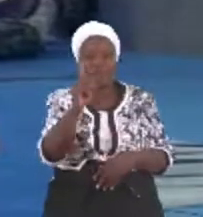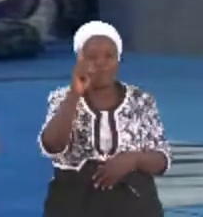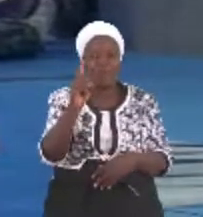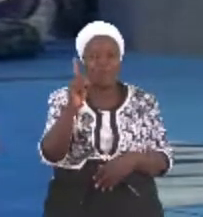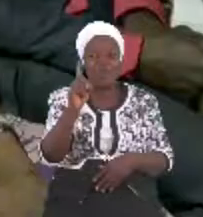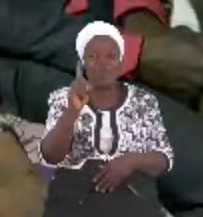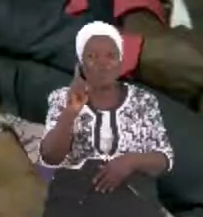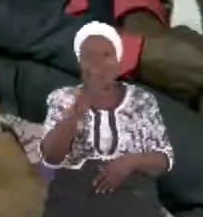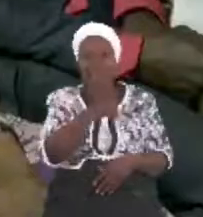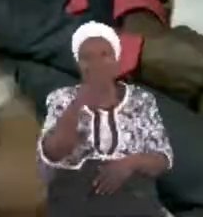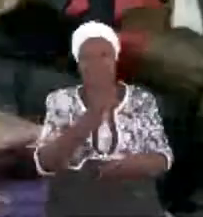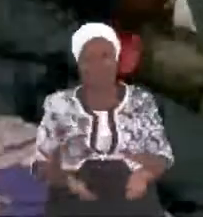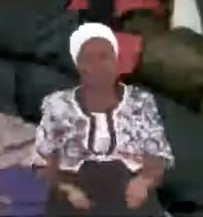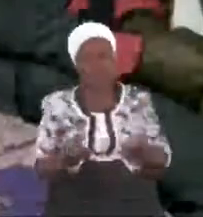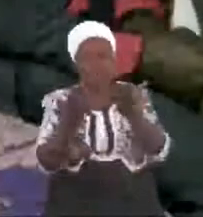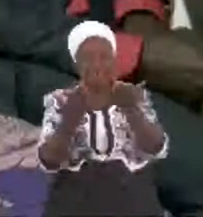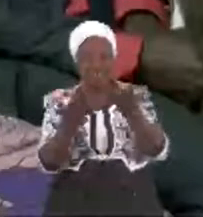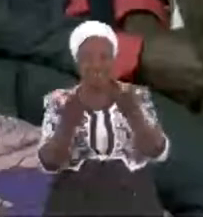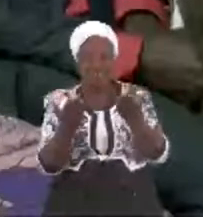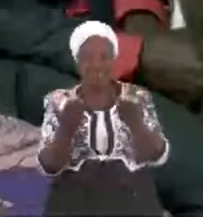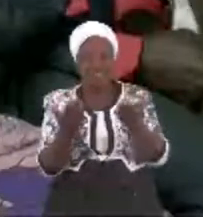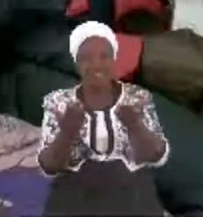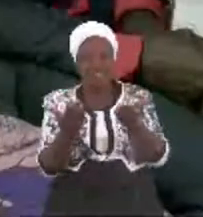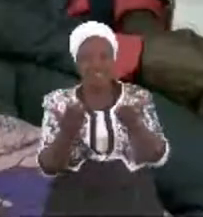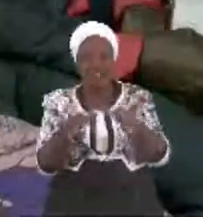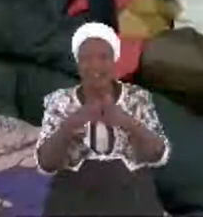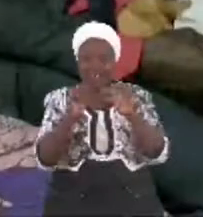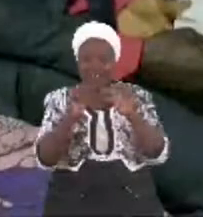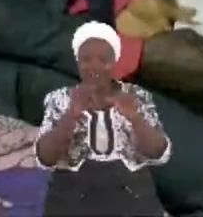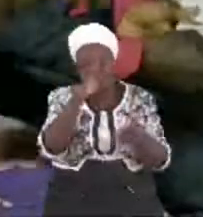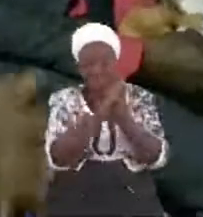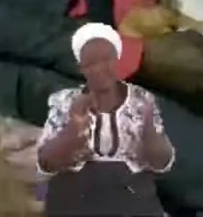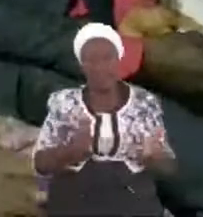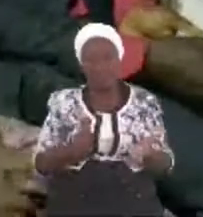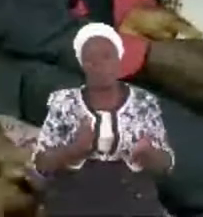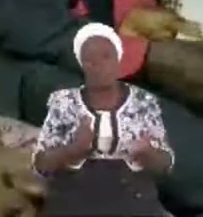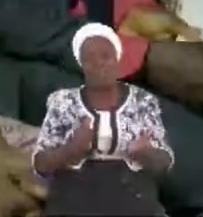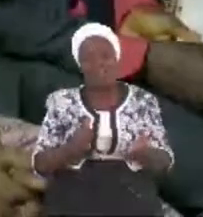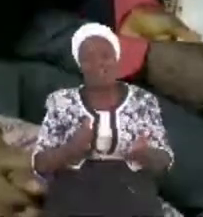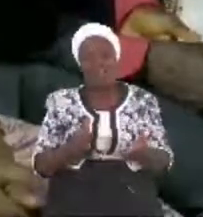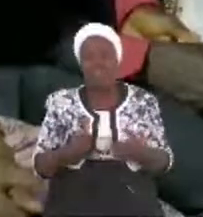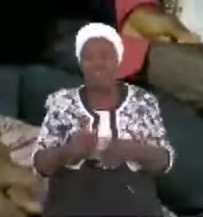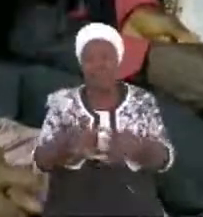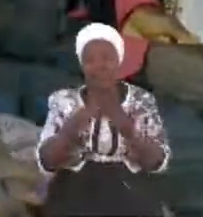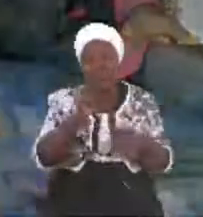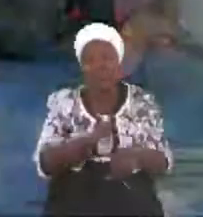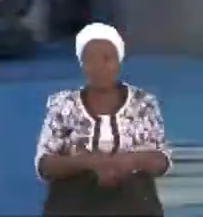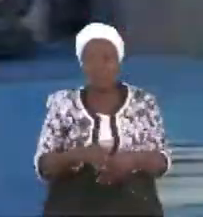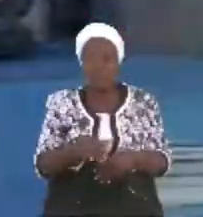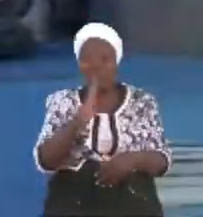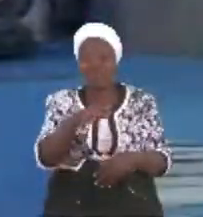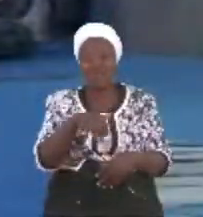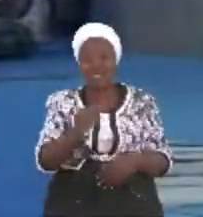Et tu vas te lever. Comment est-ce que tu vas être paralytique quand Christ est à tes côtés? Comment peux-tu être